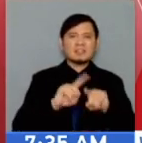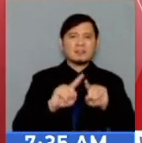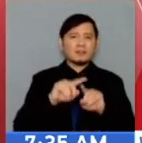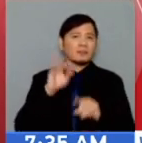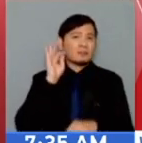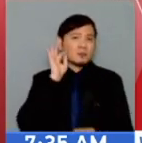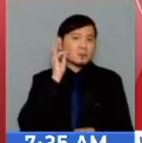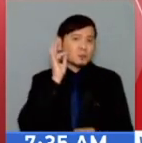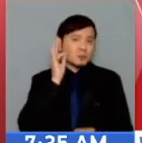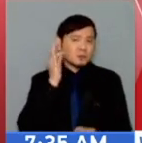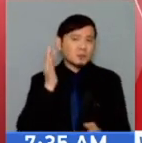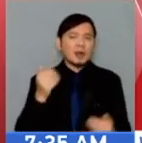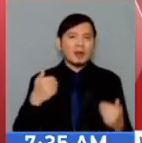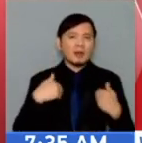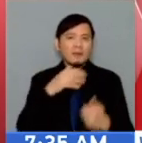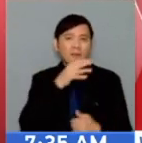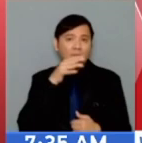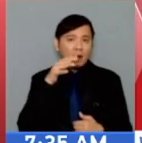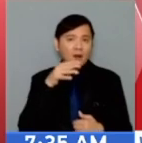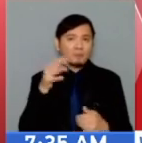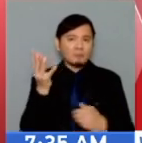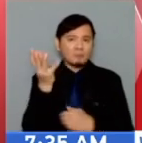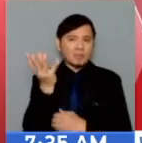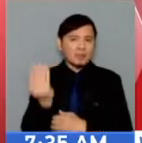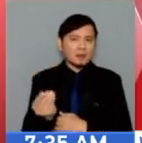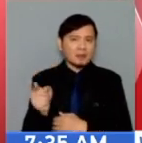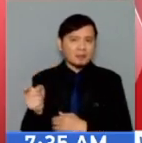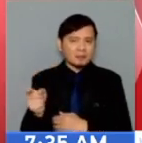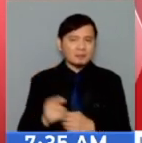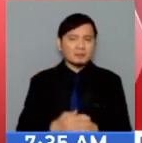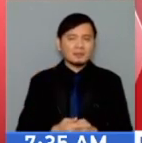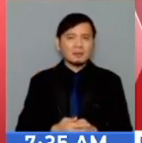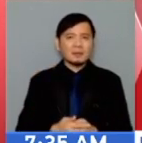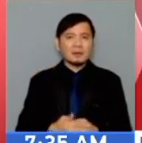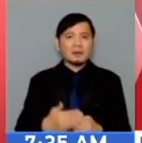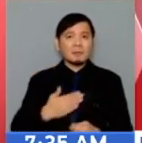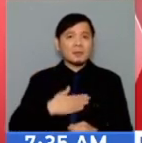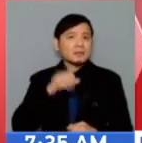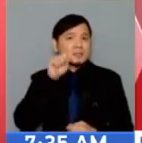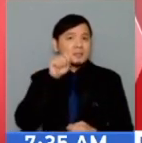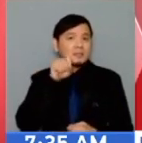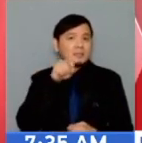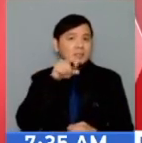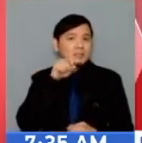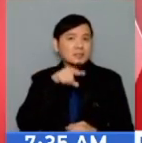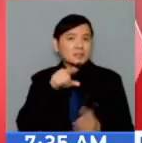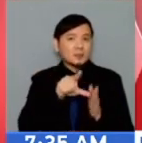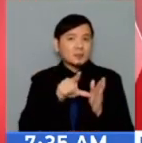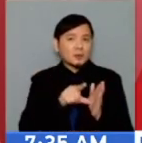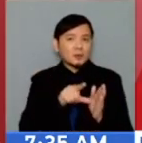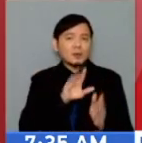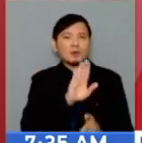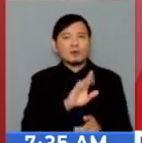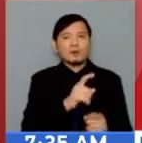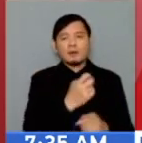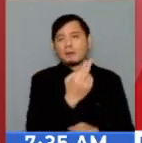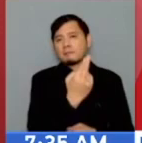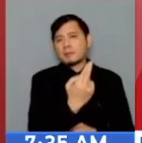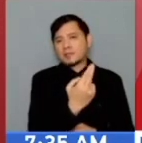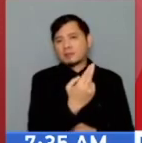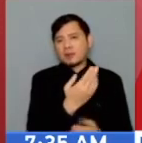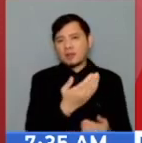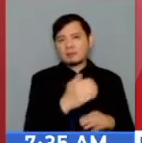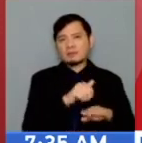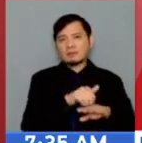sa Batangas. And she would do it through my sister-in-law, Pem Rodrigo, who is her best friend. Oh. Best friend of 60 years